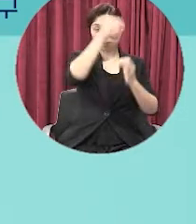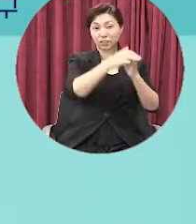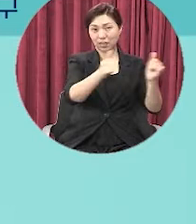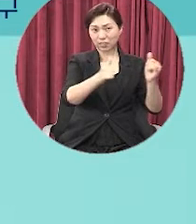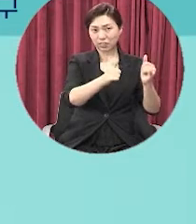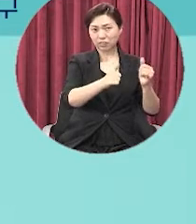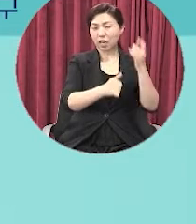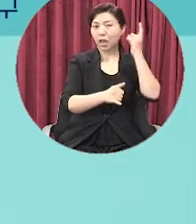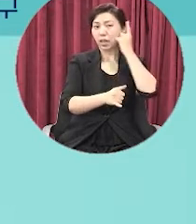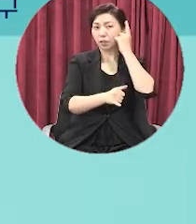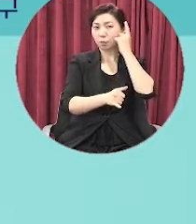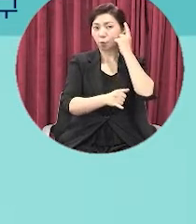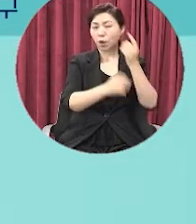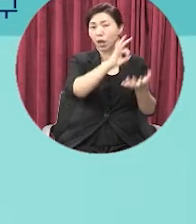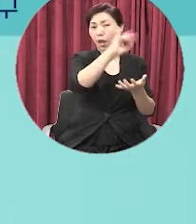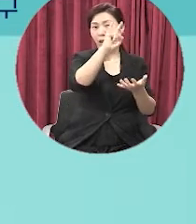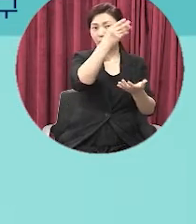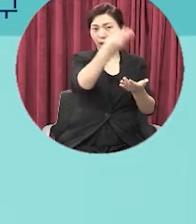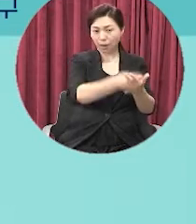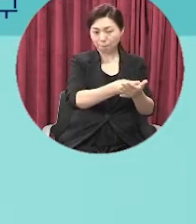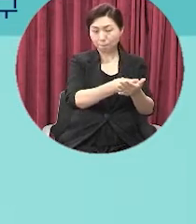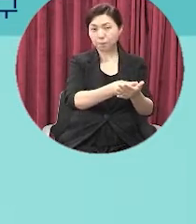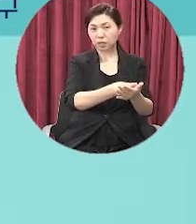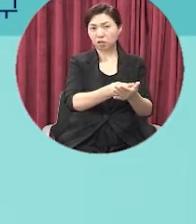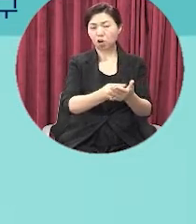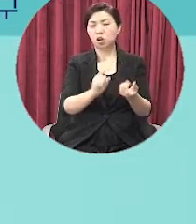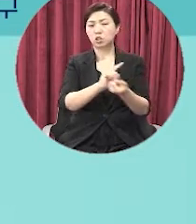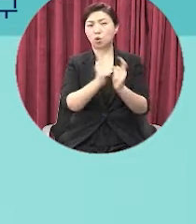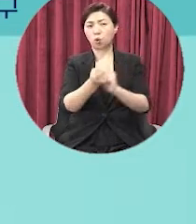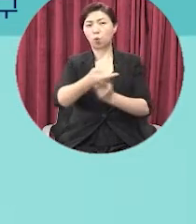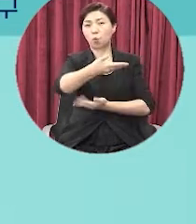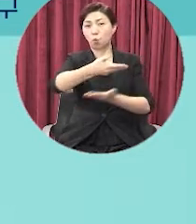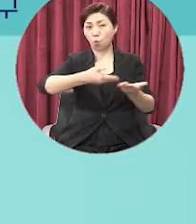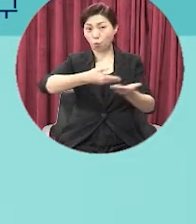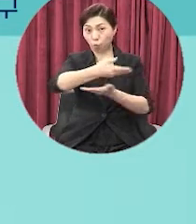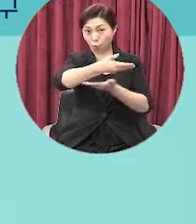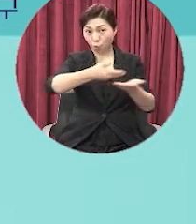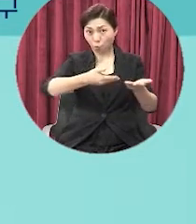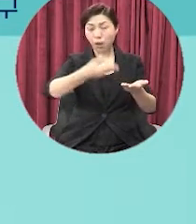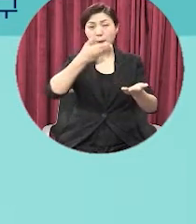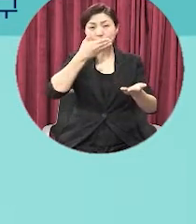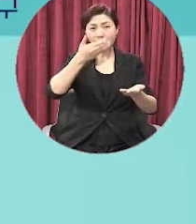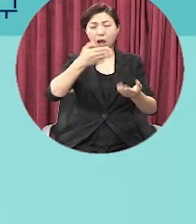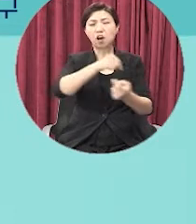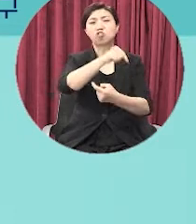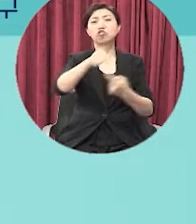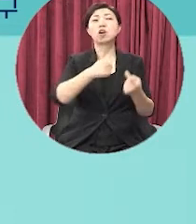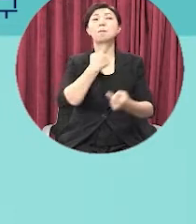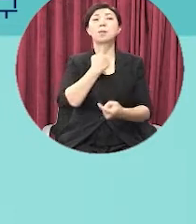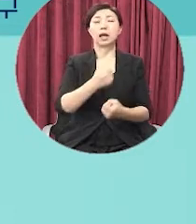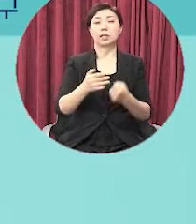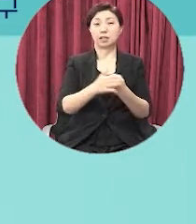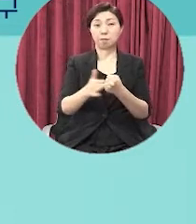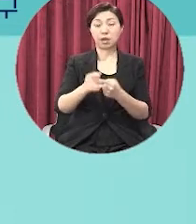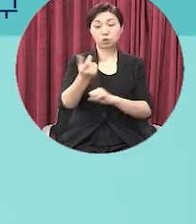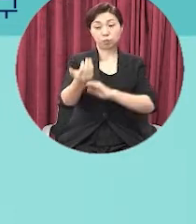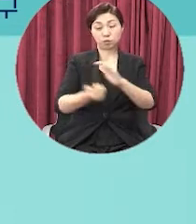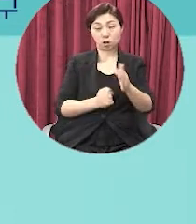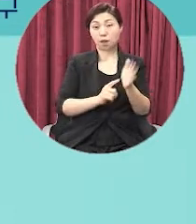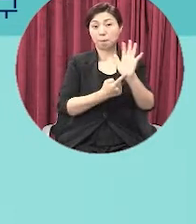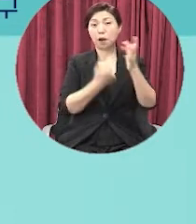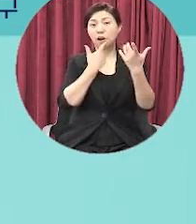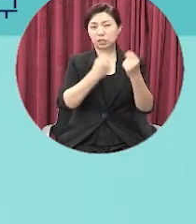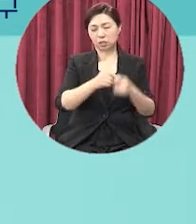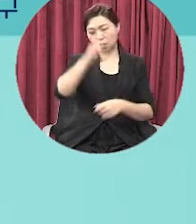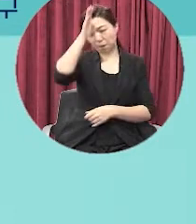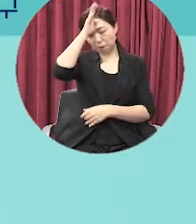양방향 통신 프로그램을 만들어서 운영하는게 있었기 뽑은 고 거기에 앞서 보여드린 것처럼 환자분이